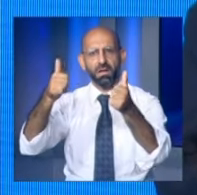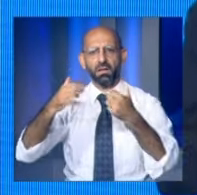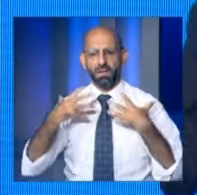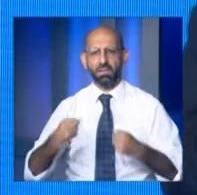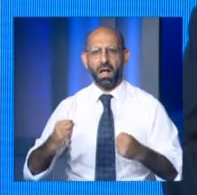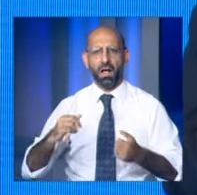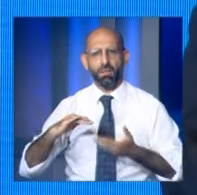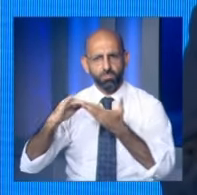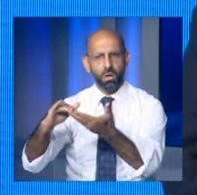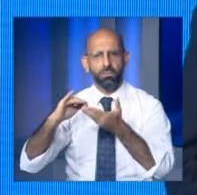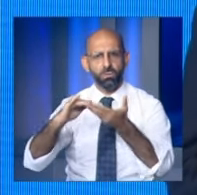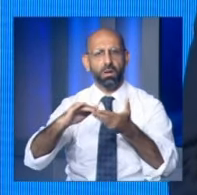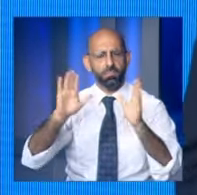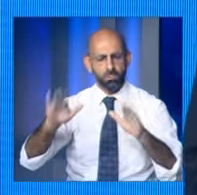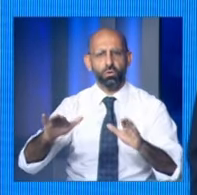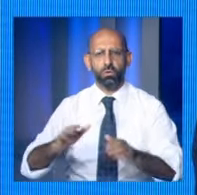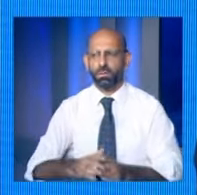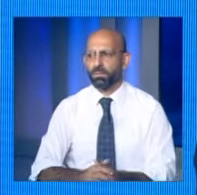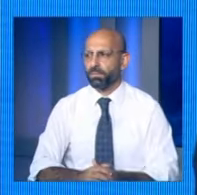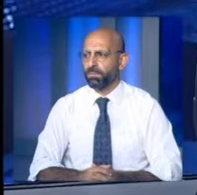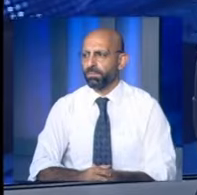نحن أنا كل أمل بمستقبل هالبلد.